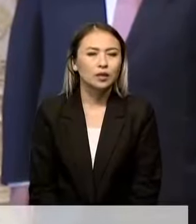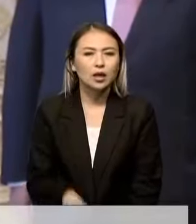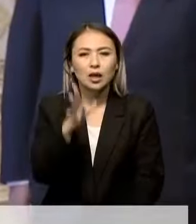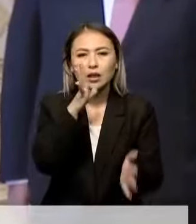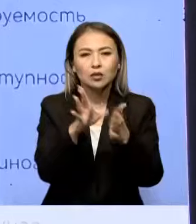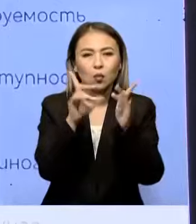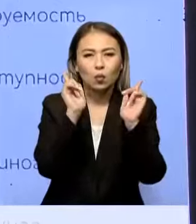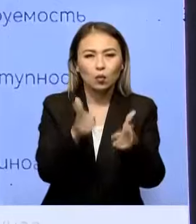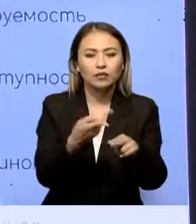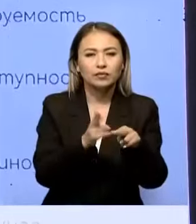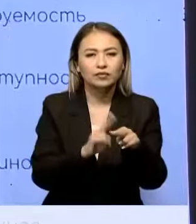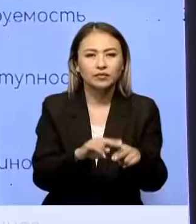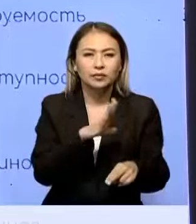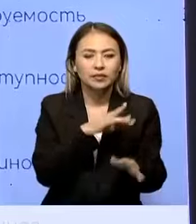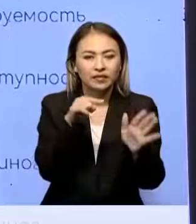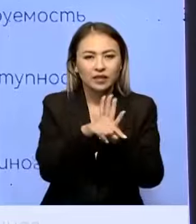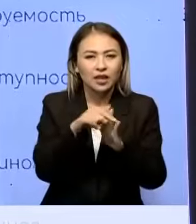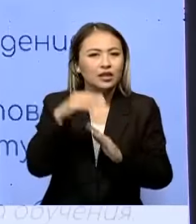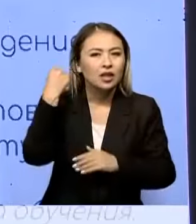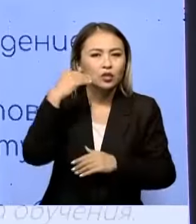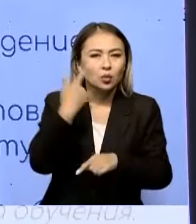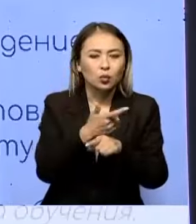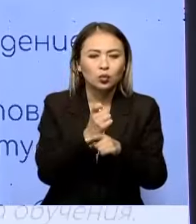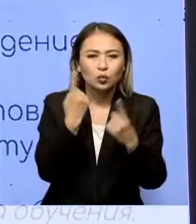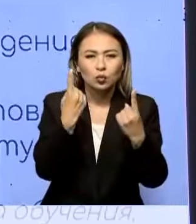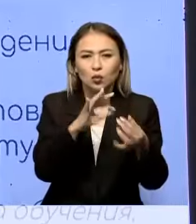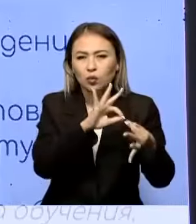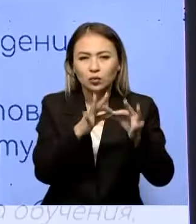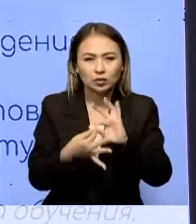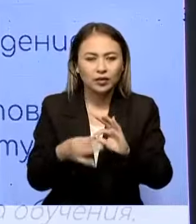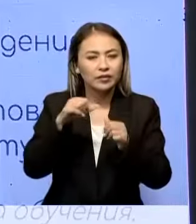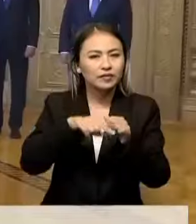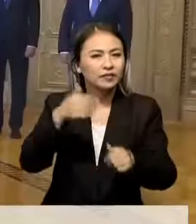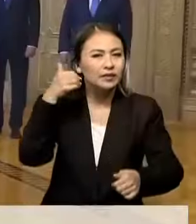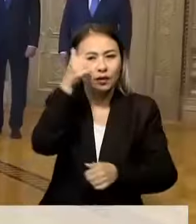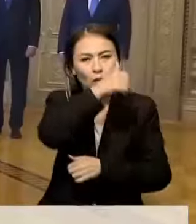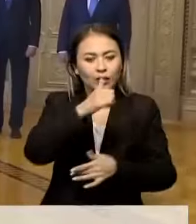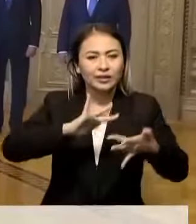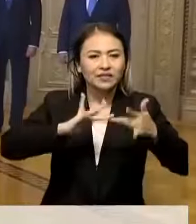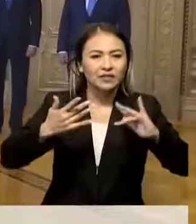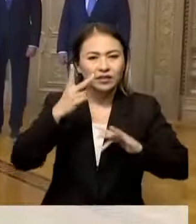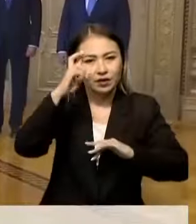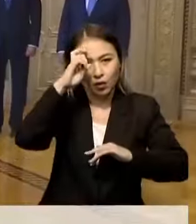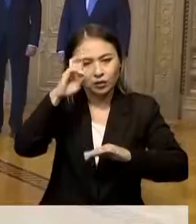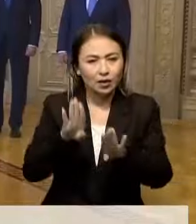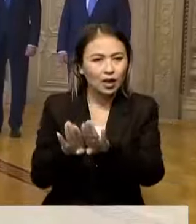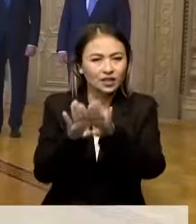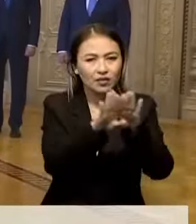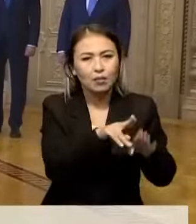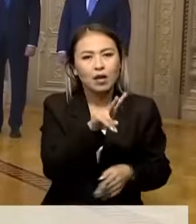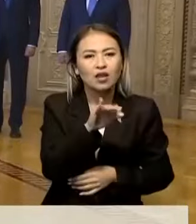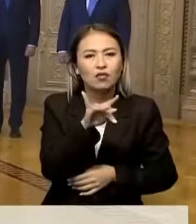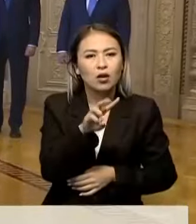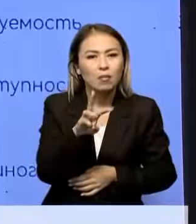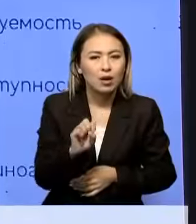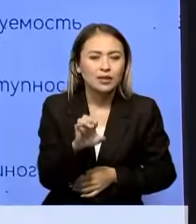Электрондық үкімет саласындағы ынтымақтастық әсіресе тәжік ел үшін өзекті. Президенттерге биыл екі ел интернет ресурстарының бірыңғай платформасы мен Smart